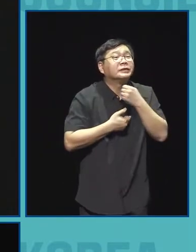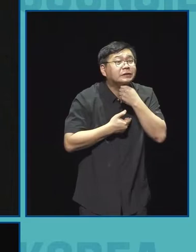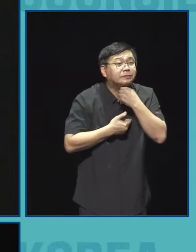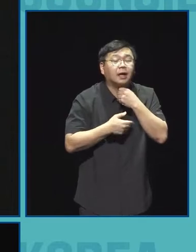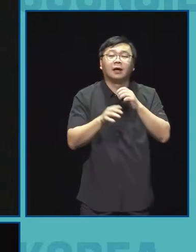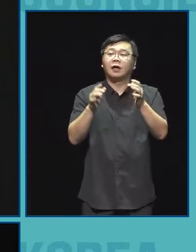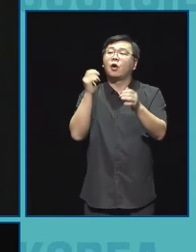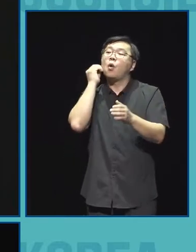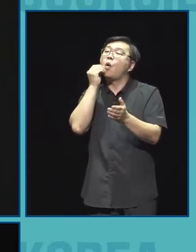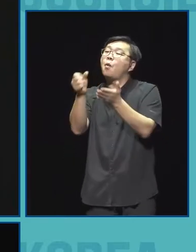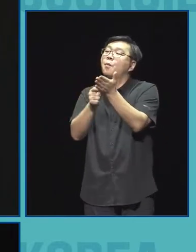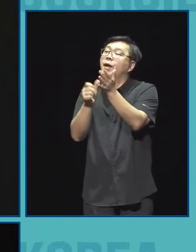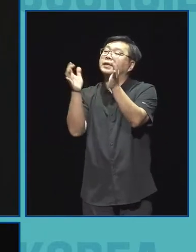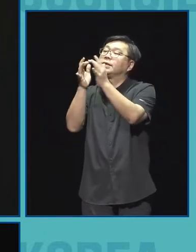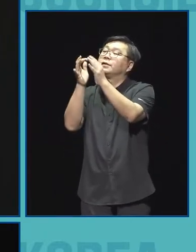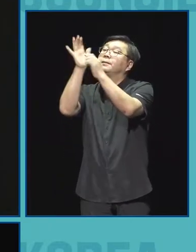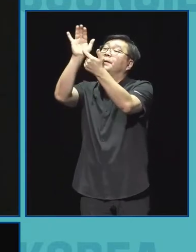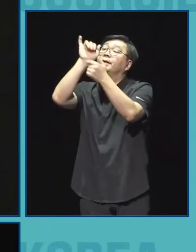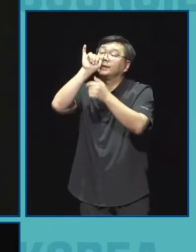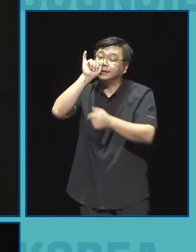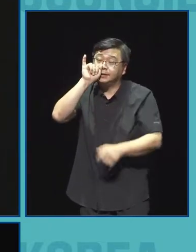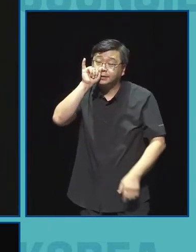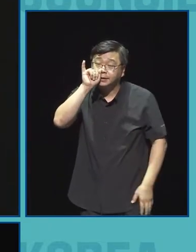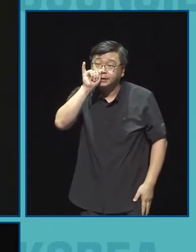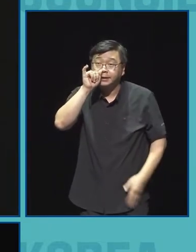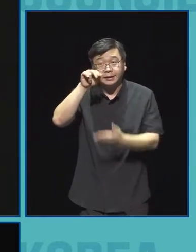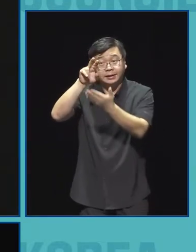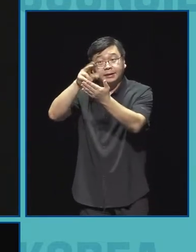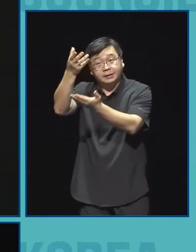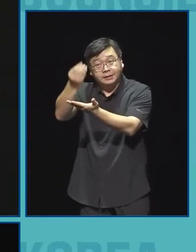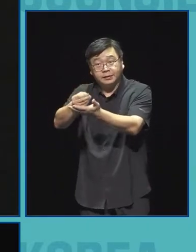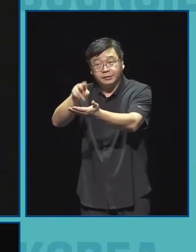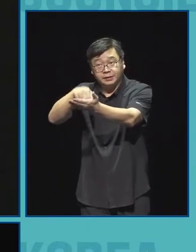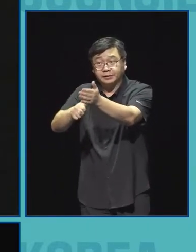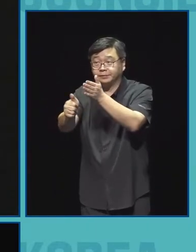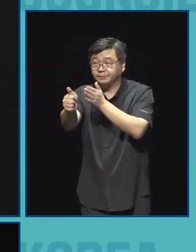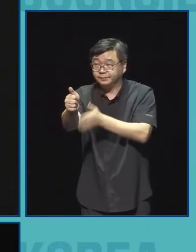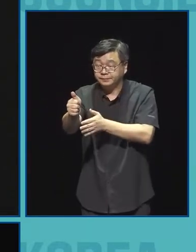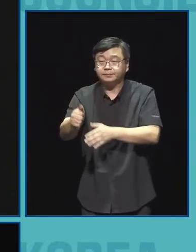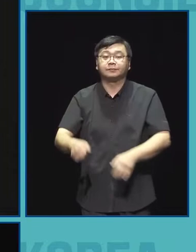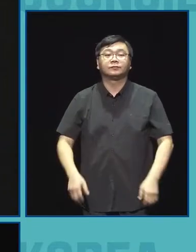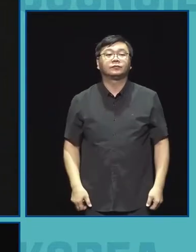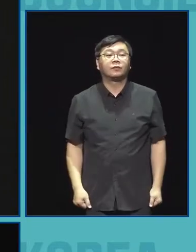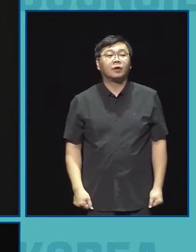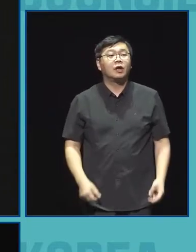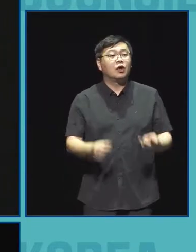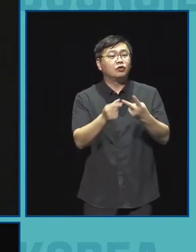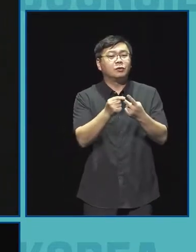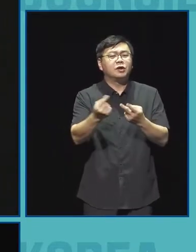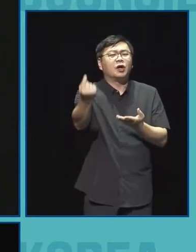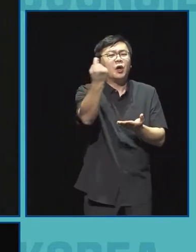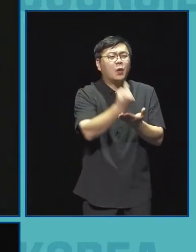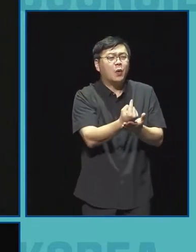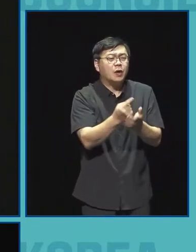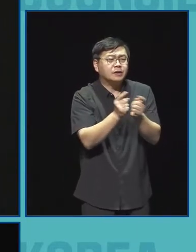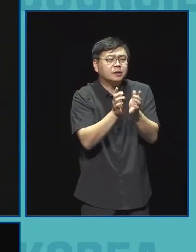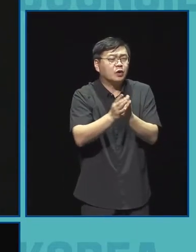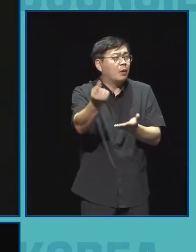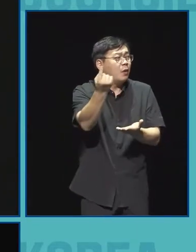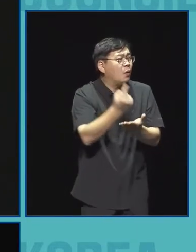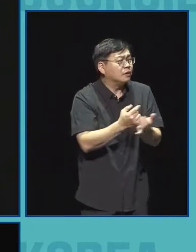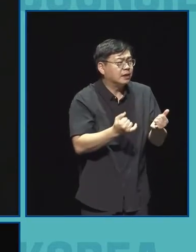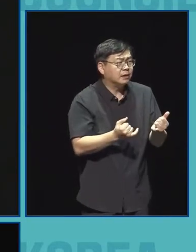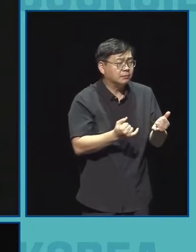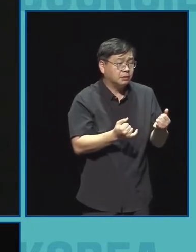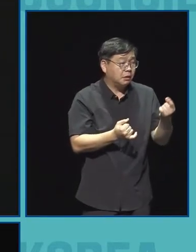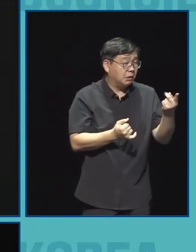내용은 예술위원회 홈페이지에 PDF 파일로 올라가 있으니까요. 그거 다운로드 받으시면 될것 같고, 혹시 이제 현장에 오신 분들이 몇권더